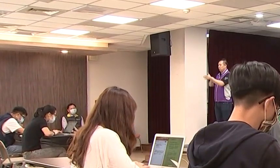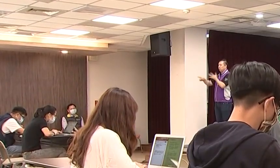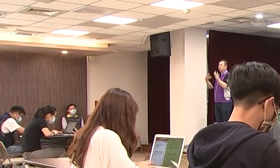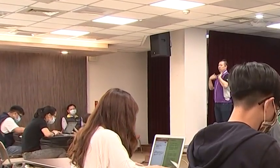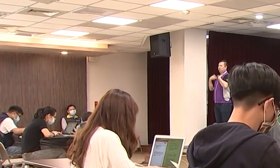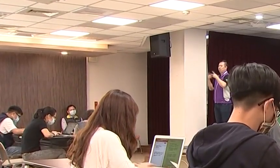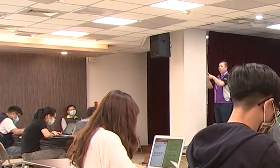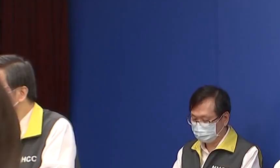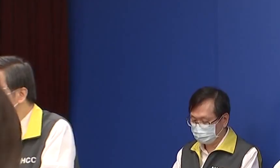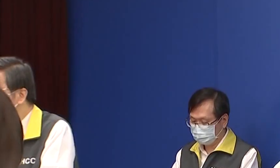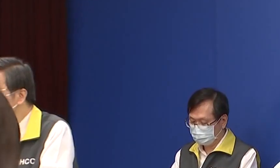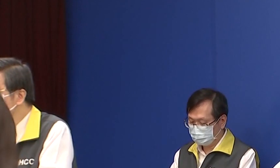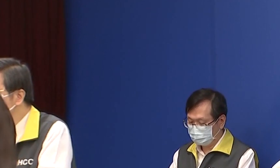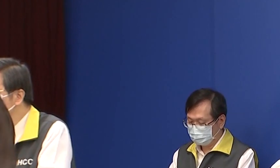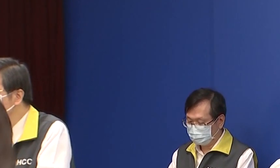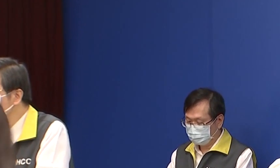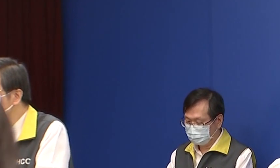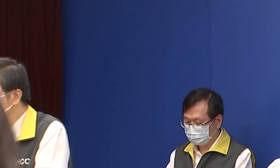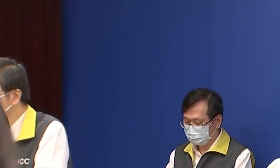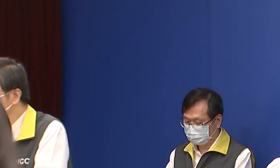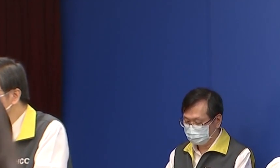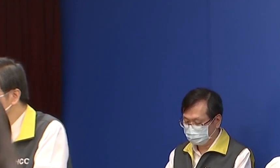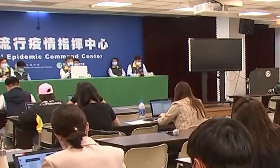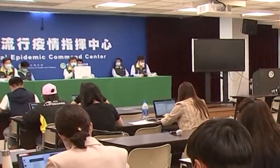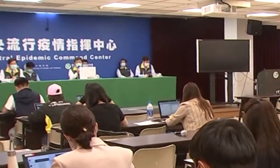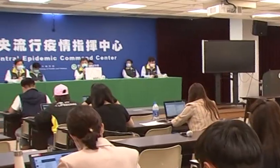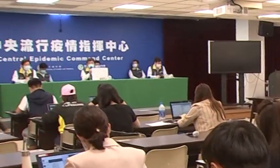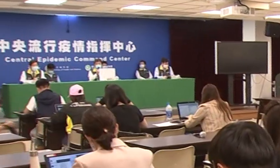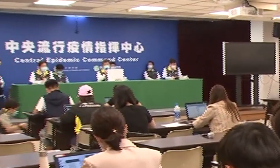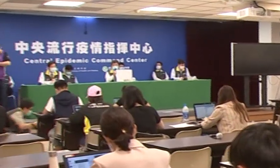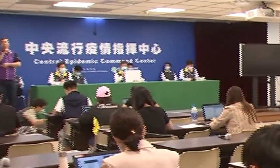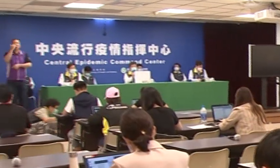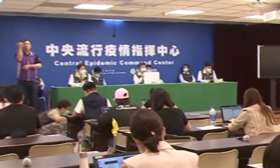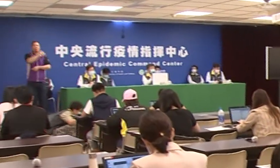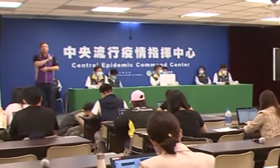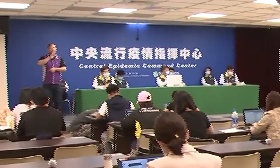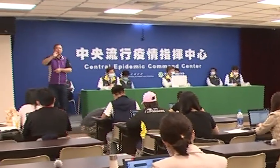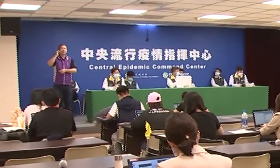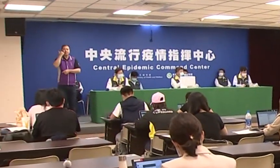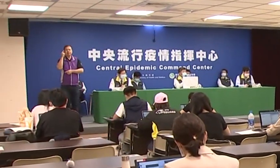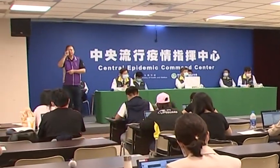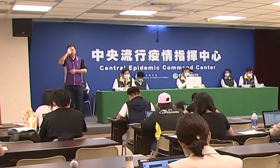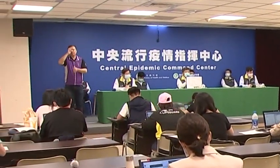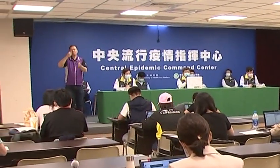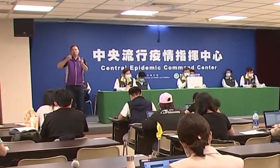宽管制的同时，民众仍需严守个人防线。新唐人电视台湾台报道。